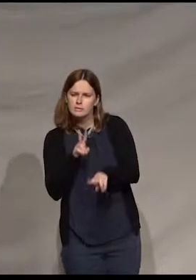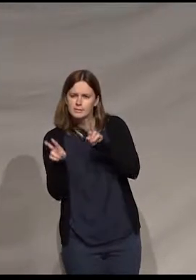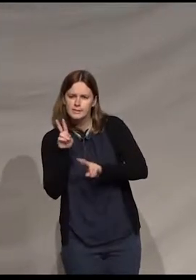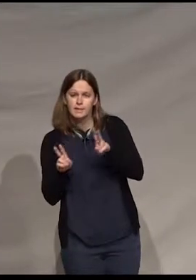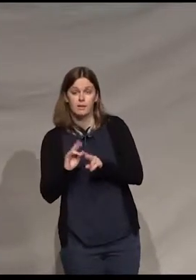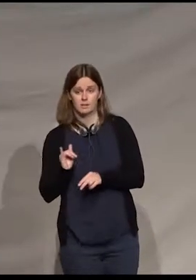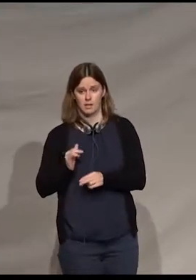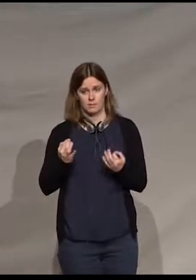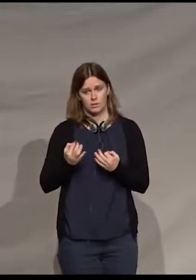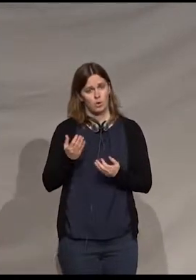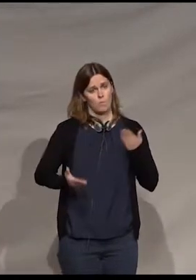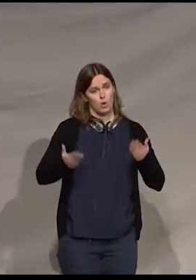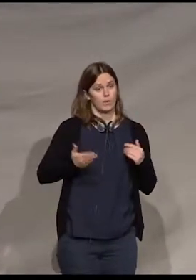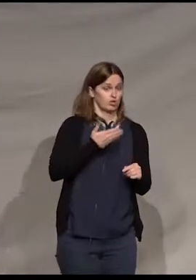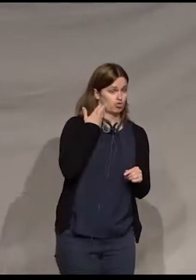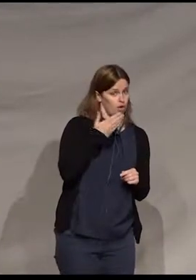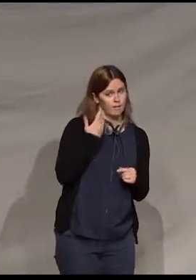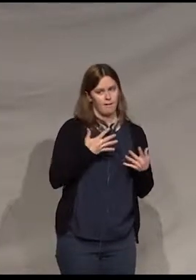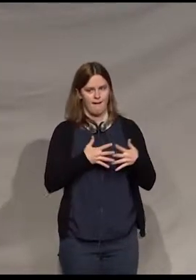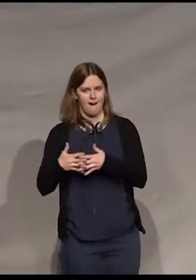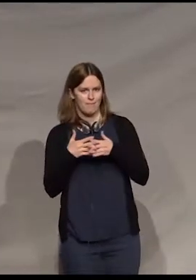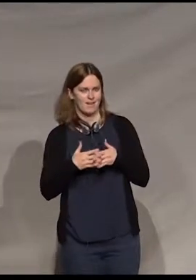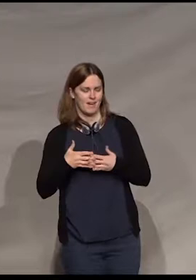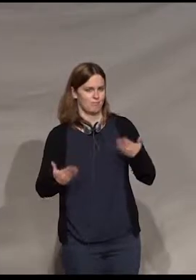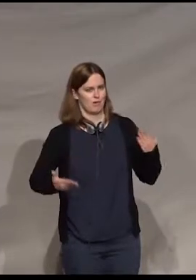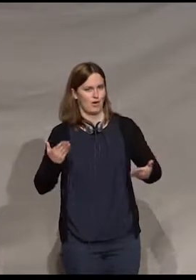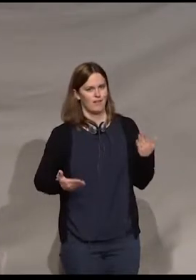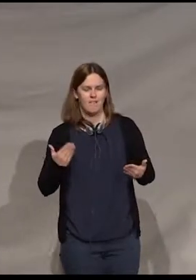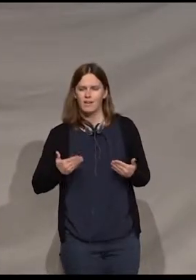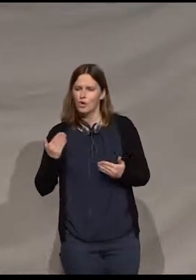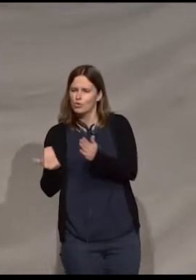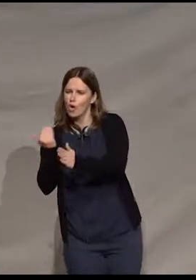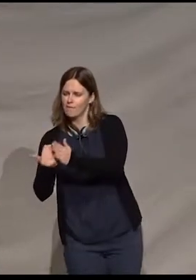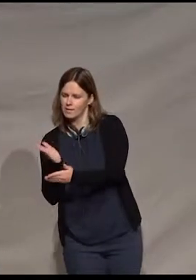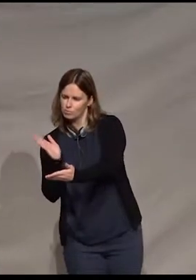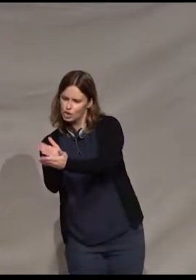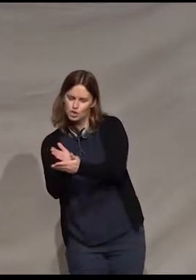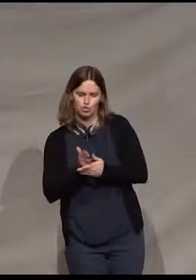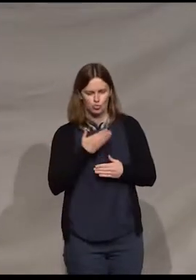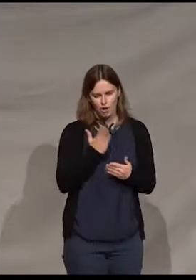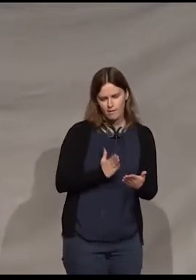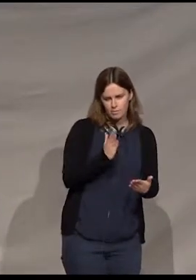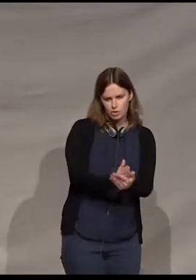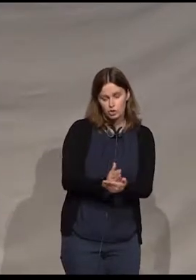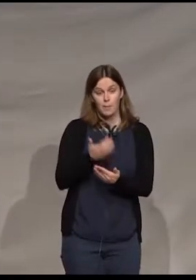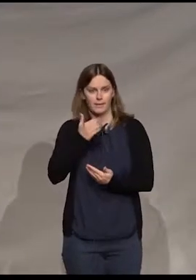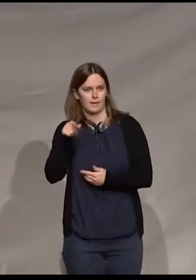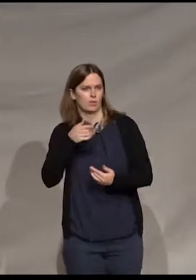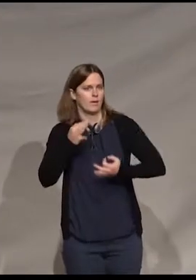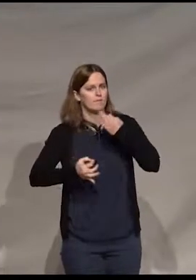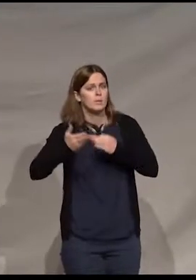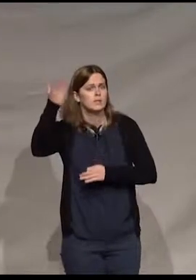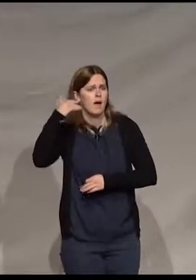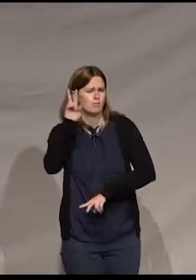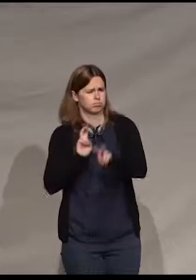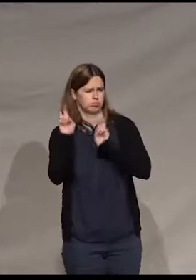přistupuje k těm inovacím, jak se přistupuje vůbec k novinkám v té, řekněme, v té zdravotnické oblasti.